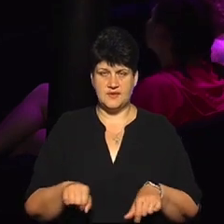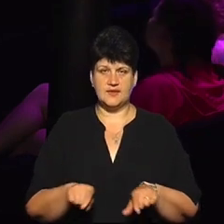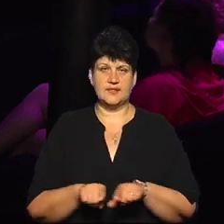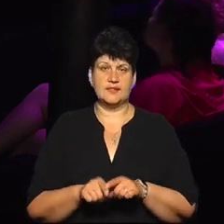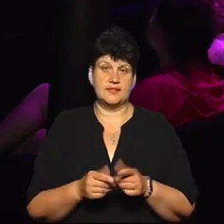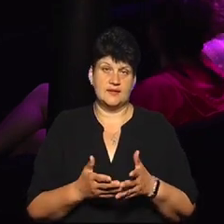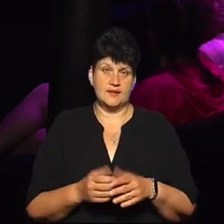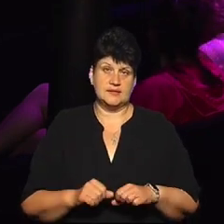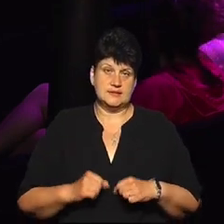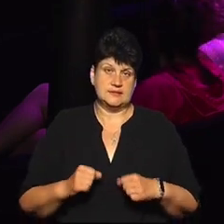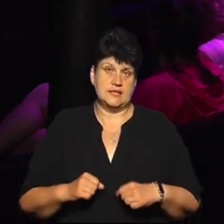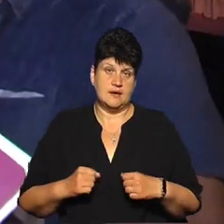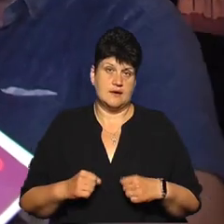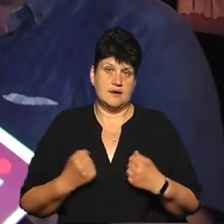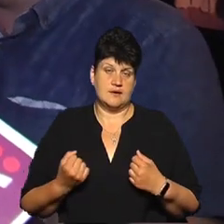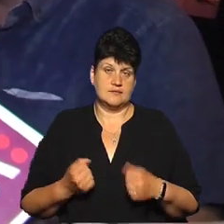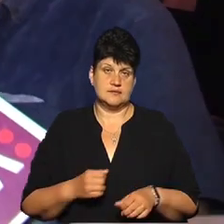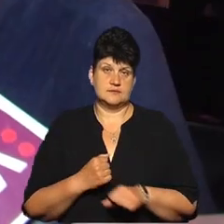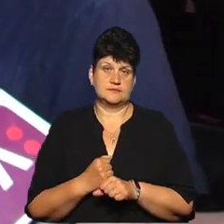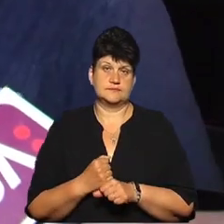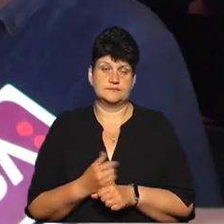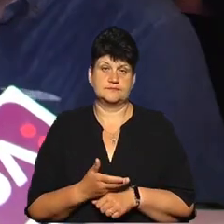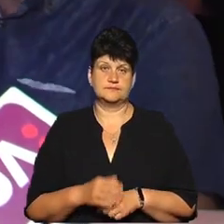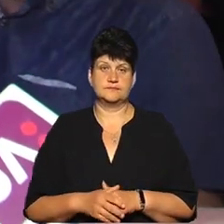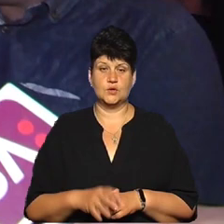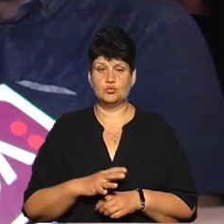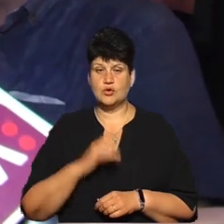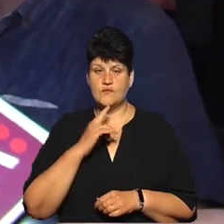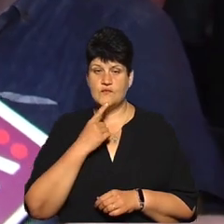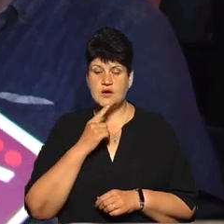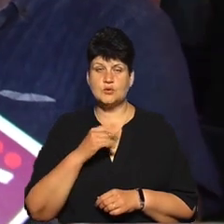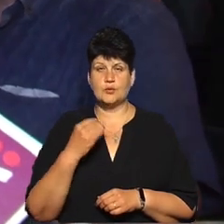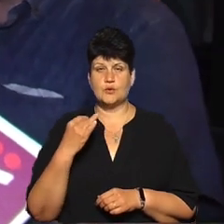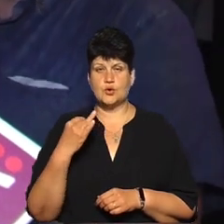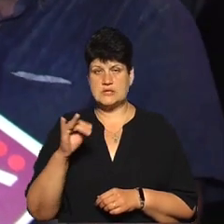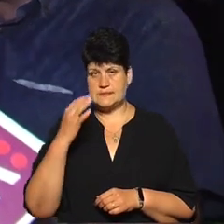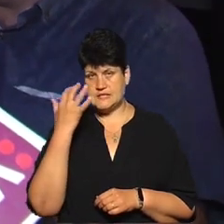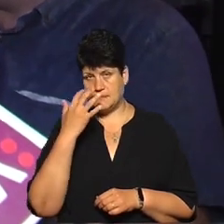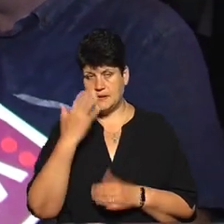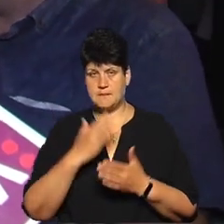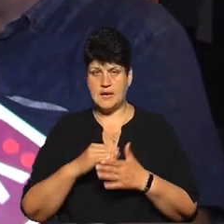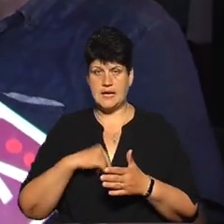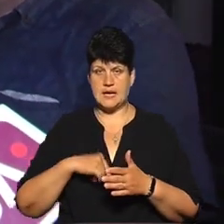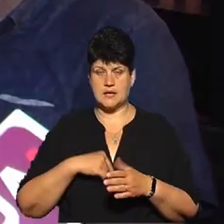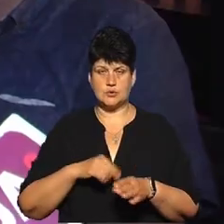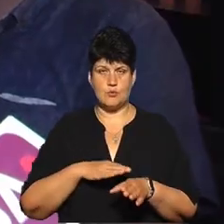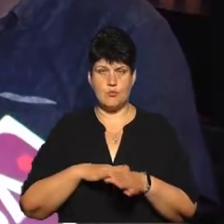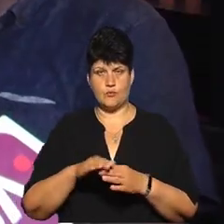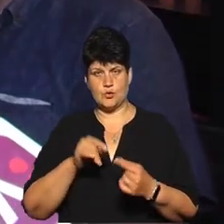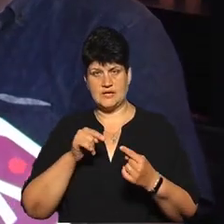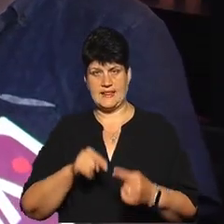постарався робити. Було важко, тому що Йосип Сліпий має характер повністю протилежний мені.